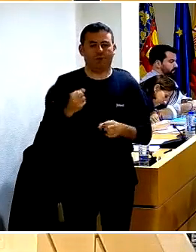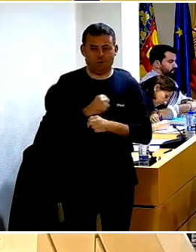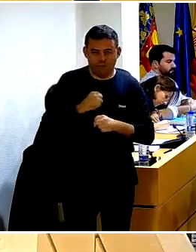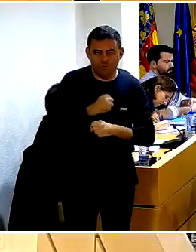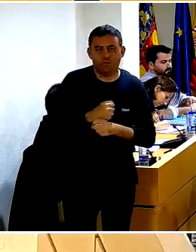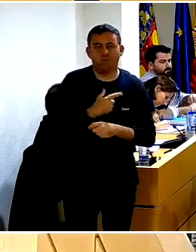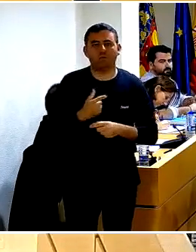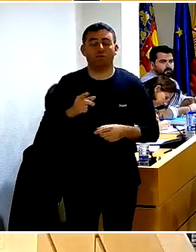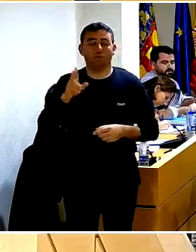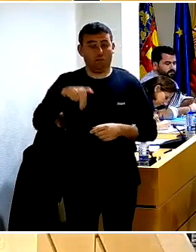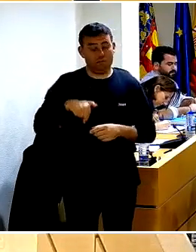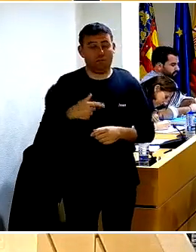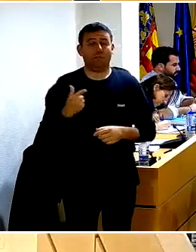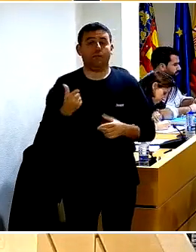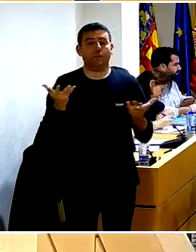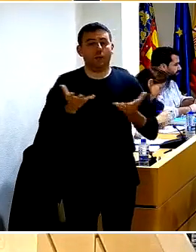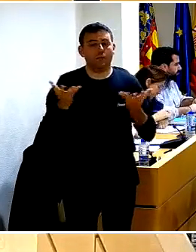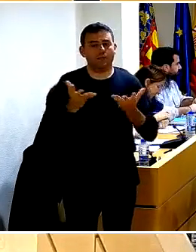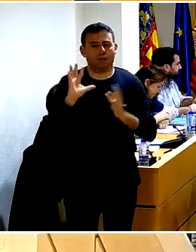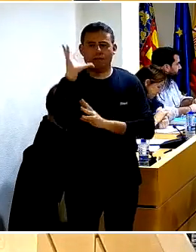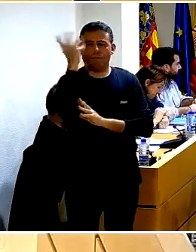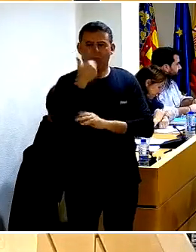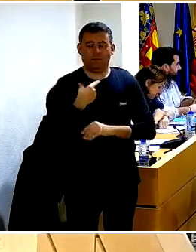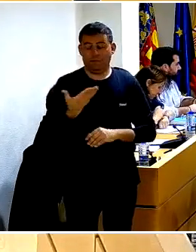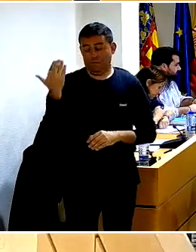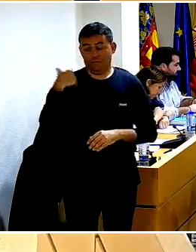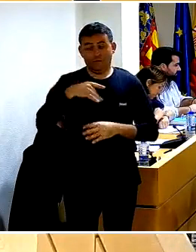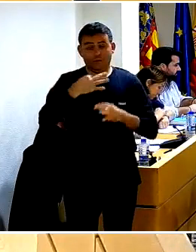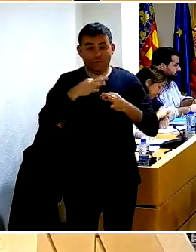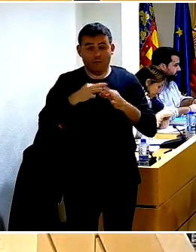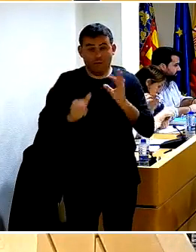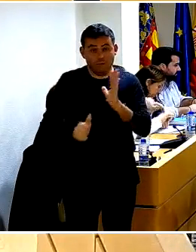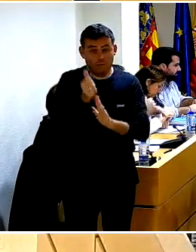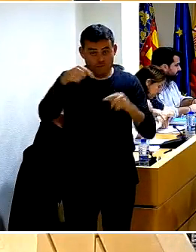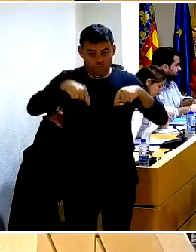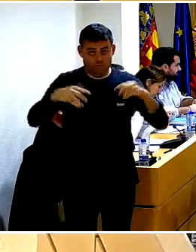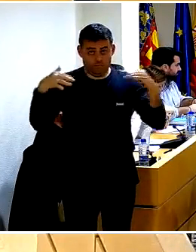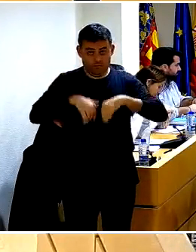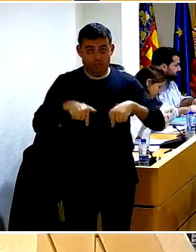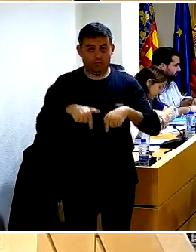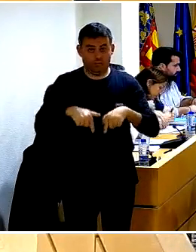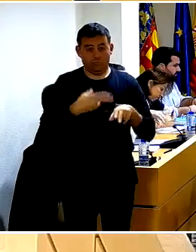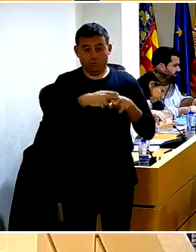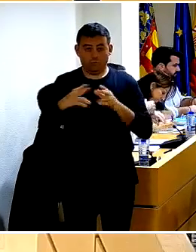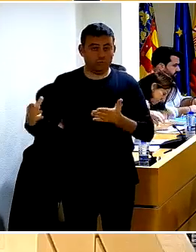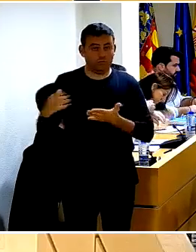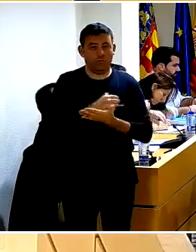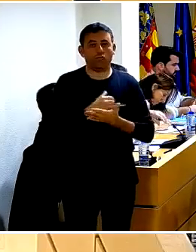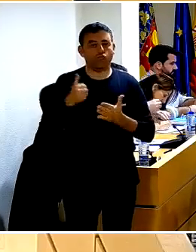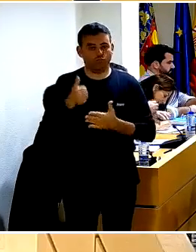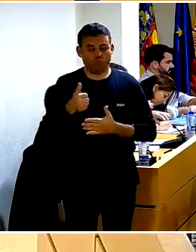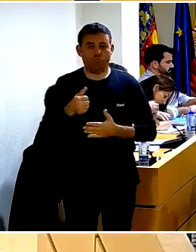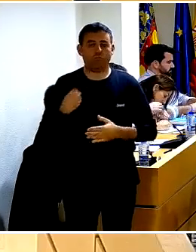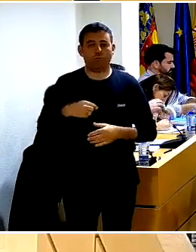declaració d'emergència climàtica aprovada a setembre per tots els grups municipals d'aquest ajuntament, la destinació d'inversions per valor